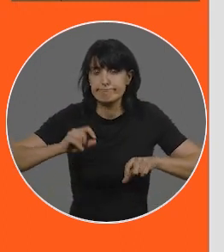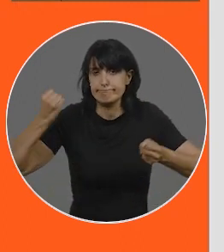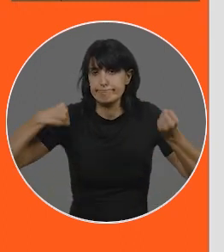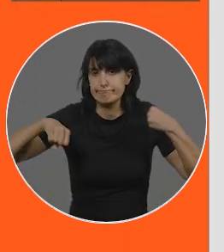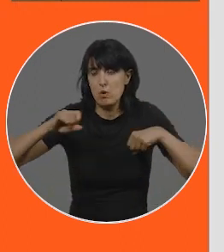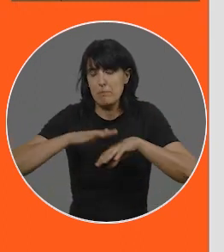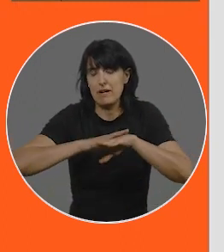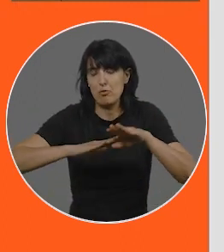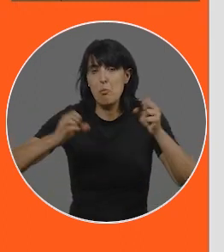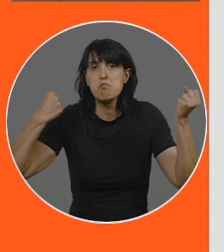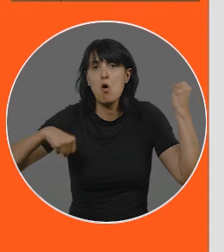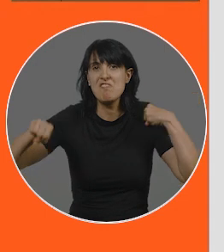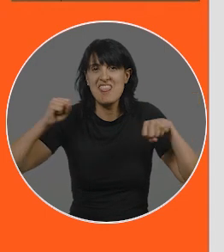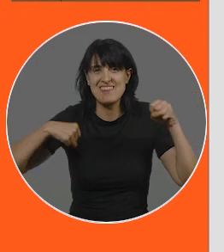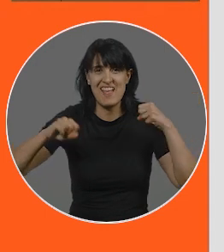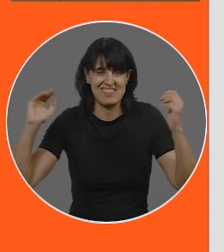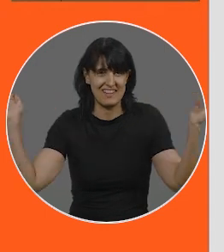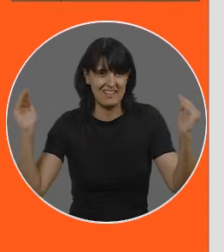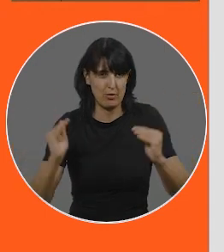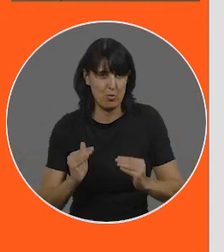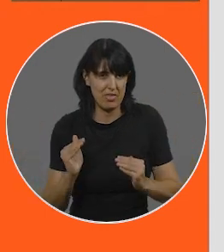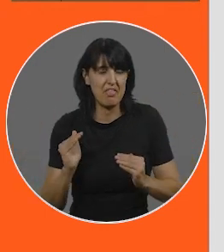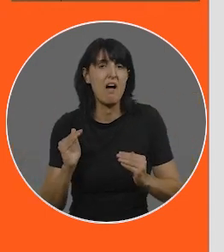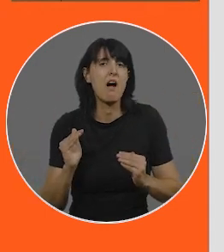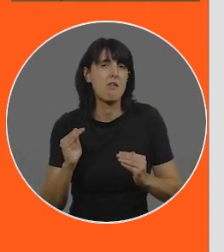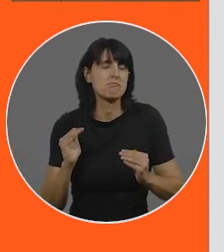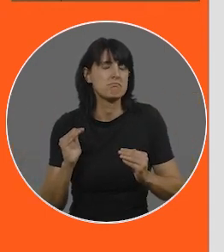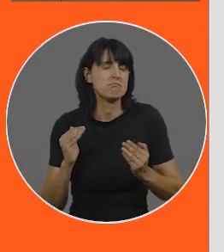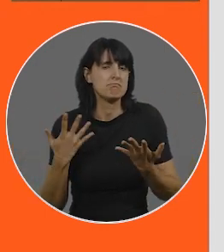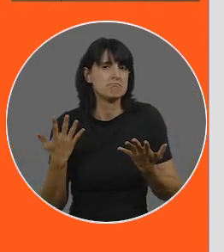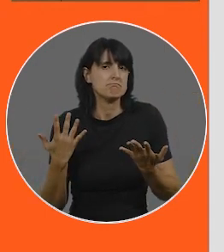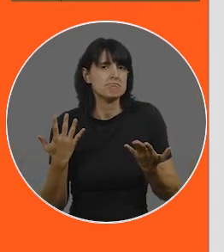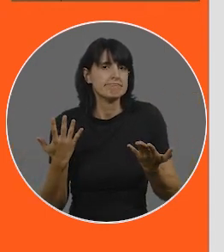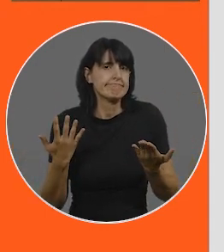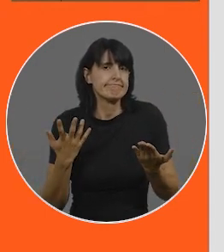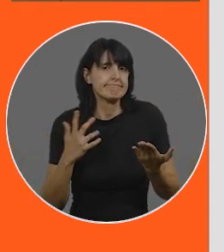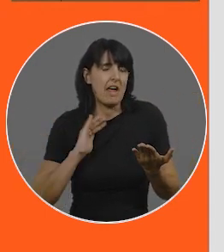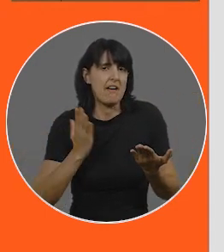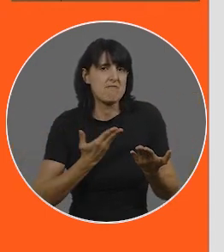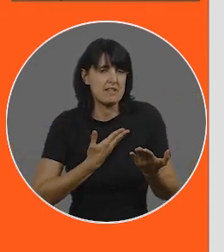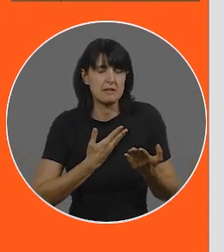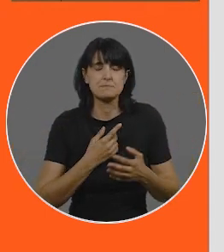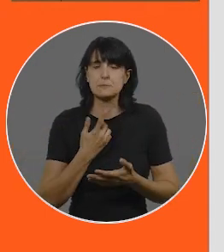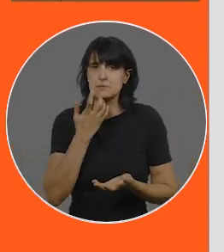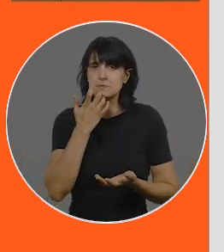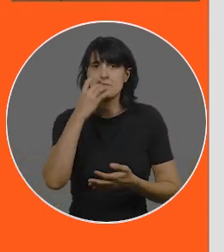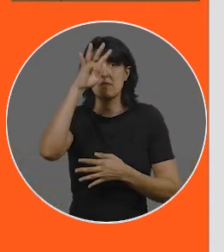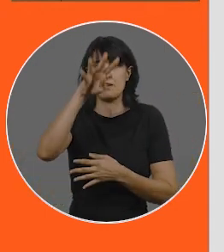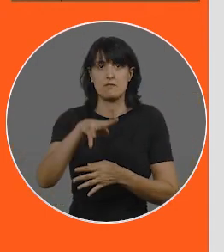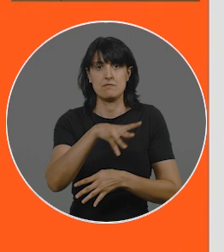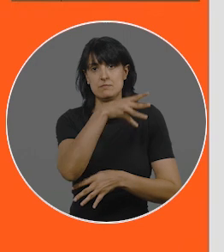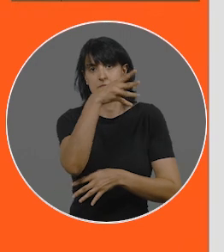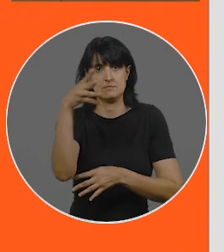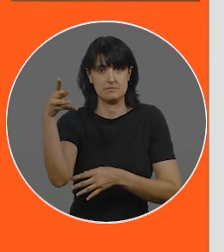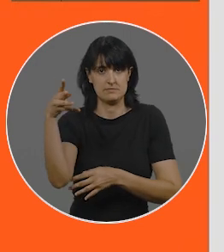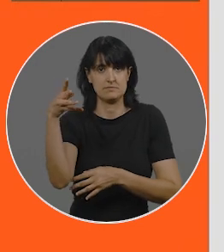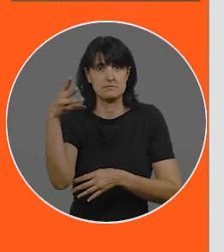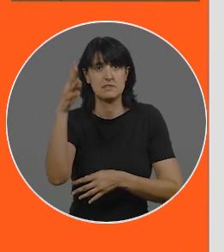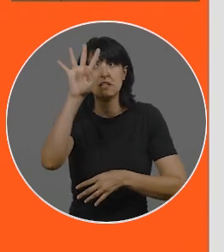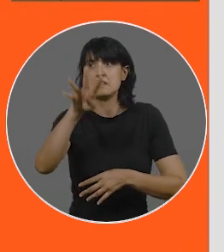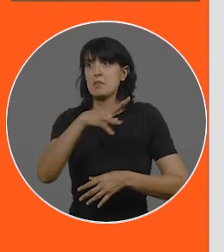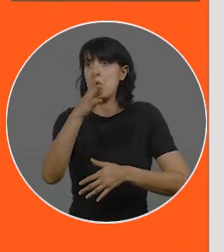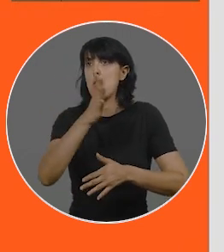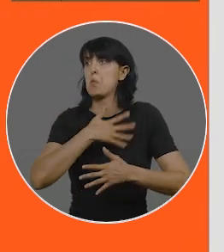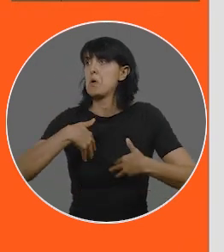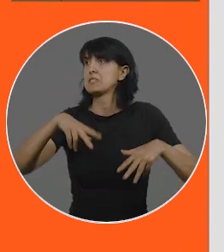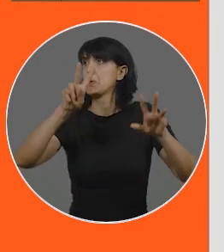reduïda, entre molts altres. Entre molts altres. Quines característiques tenen? Doncs, home, per fer una taula, primer la informació ha d'estar tabulada.